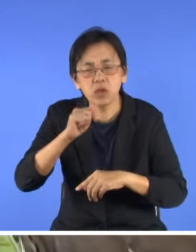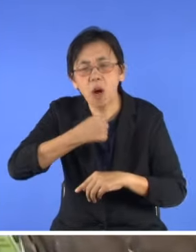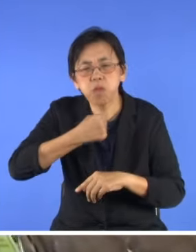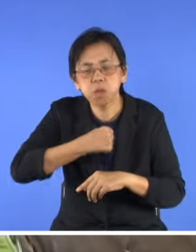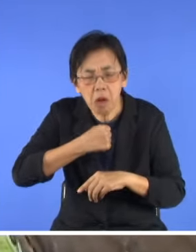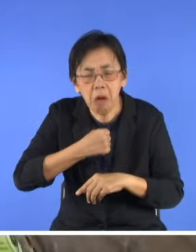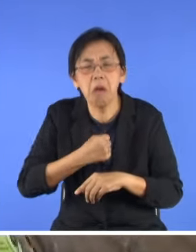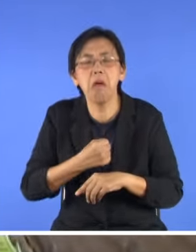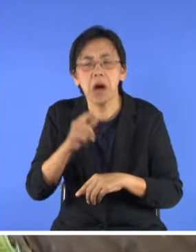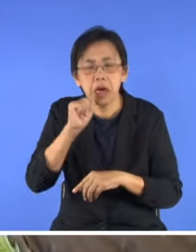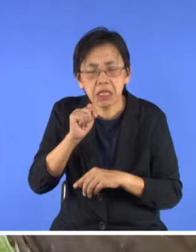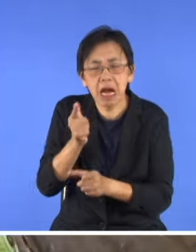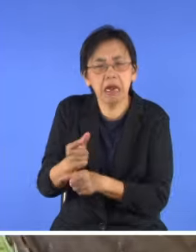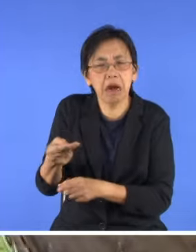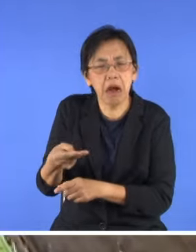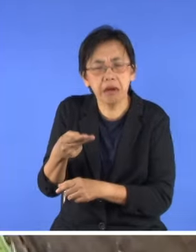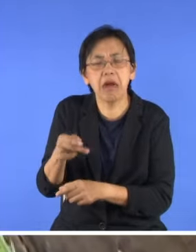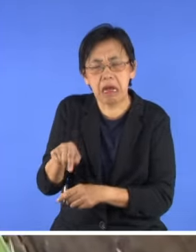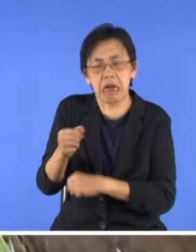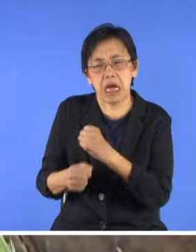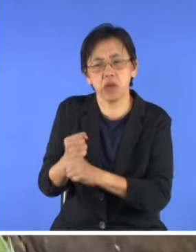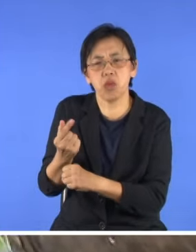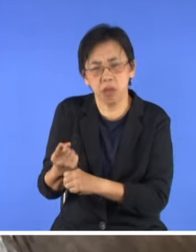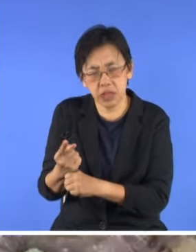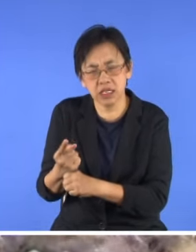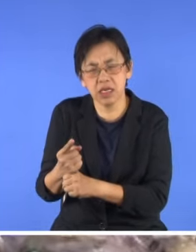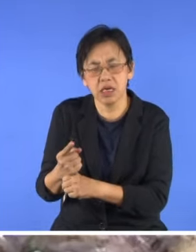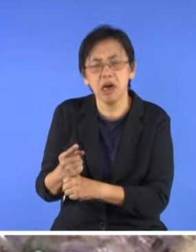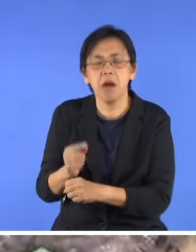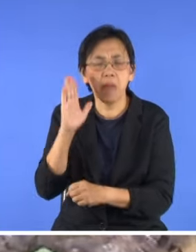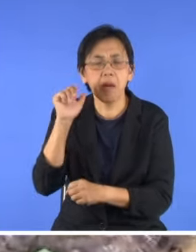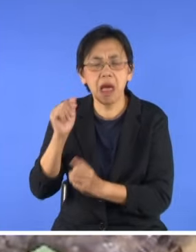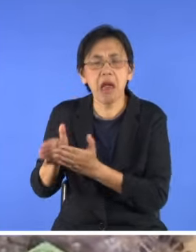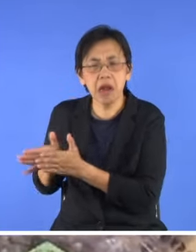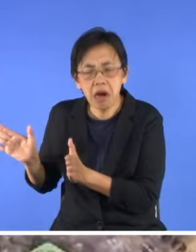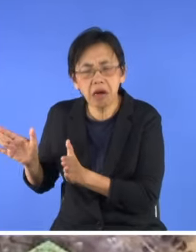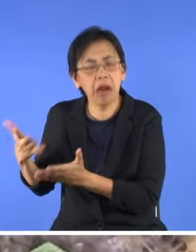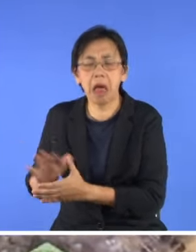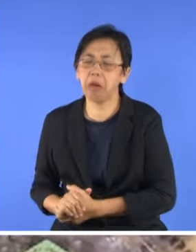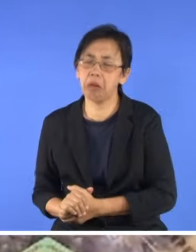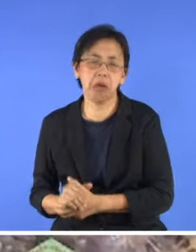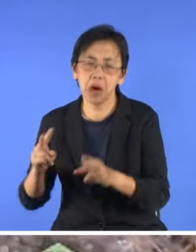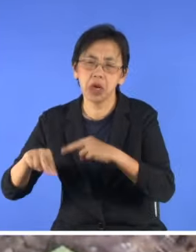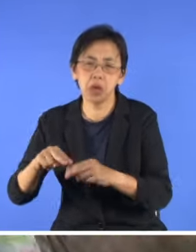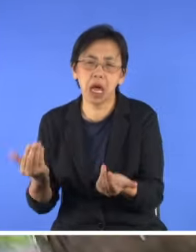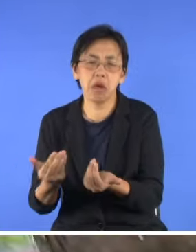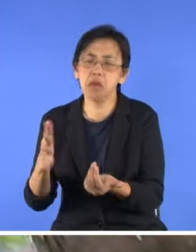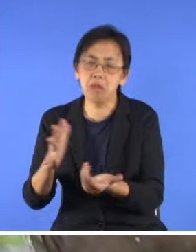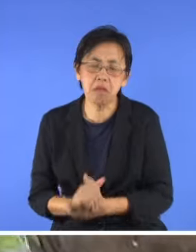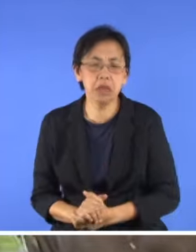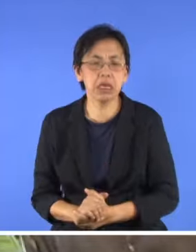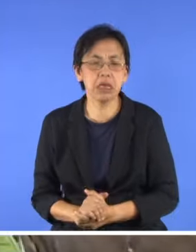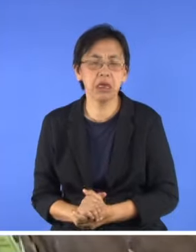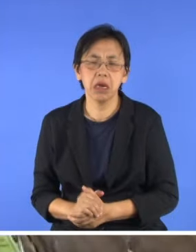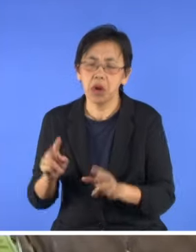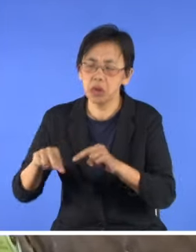ทราบว่าตาเนี่ยเลี้ยงหลานมาตั้งเต 1ขวบเลยพ่อแม่ของน้องเเลิกลากันไปนะครับไม่เคยกลับมาดูแลน้องเลยไม่เคยกลับมาดู